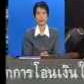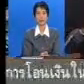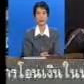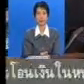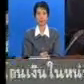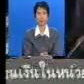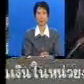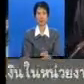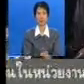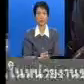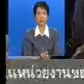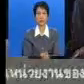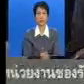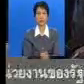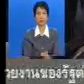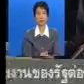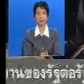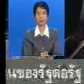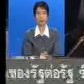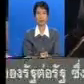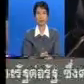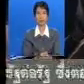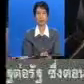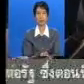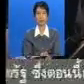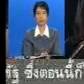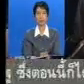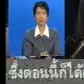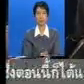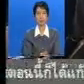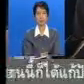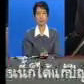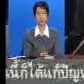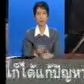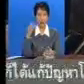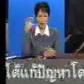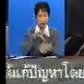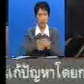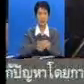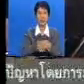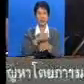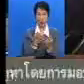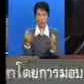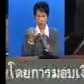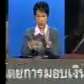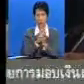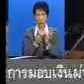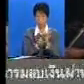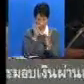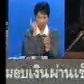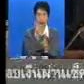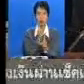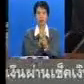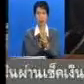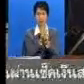องรับผิดชอบ ครับยังจะเดินหน้าตามนโยบายในรัฐ ตามนโยบายเนี่ยในการที่จะปราบปรามสิ่งที่ผิดกฎหมายเนี่ยจะต้องทำนะครับจะต้อง